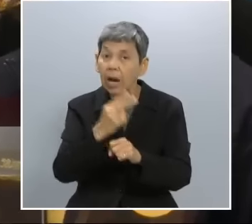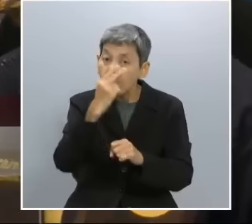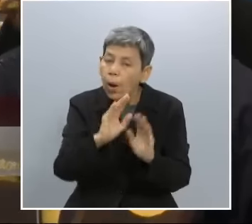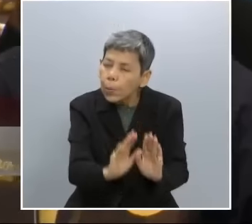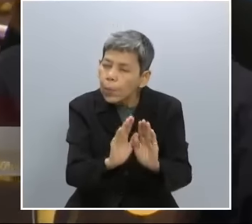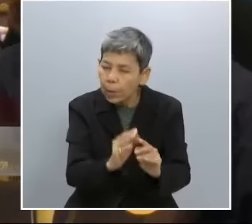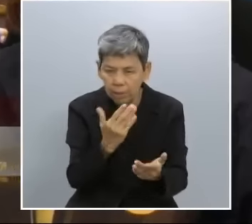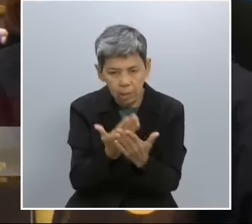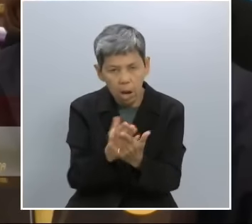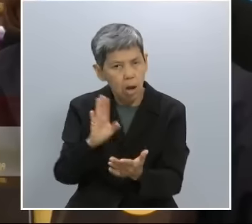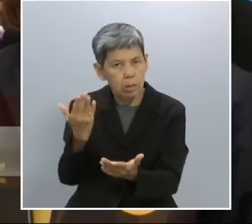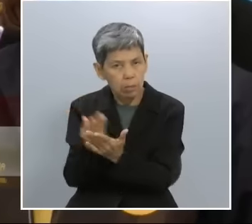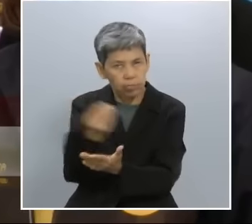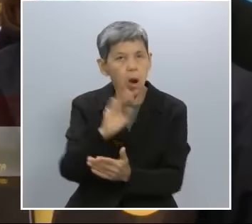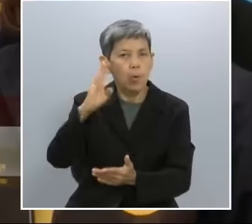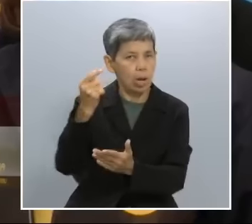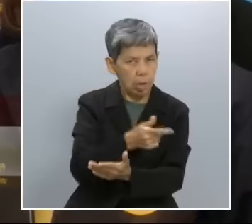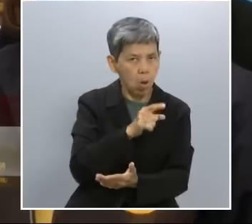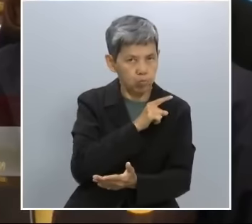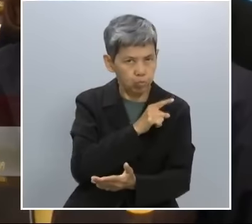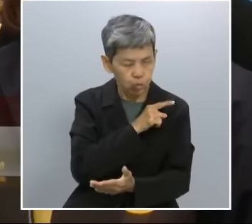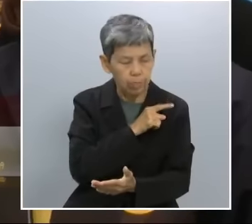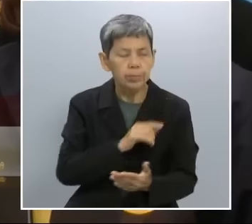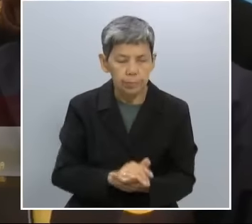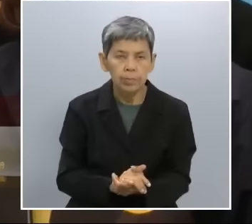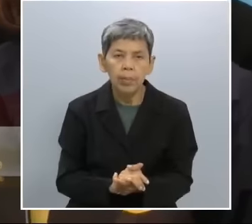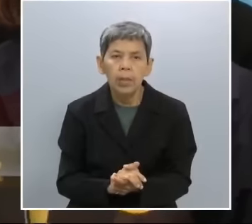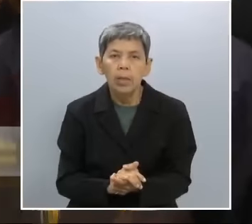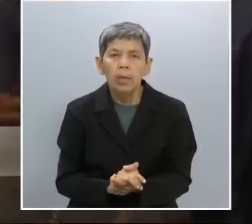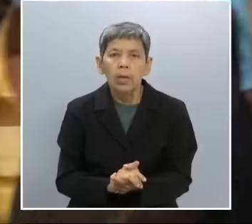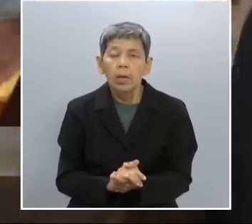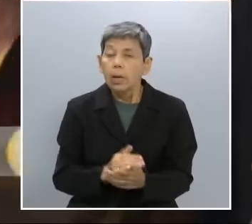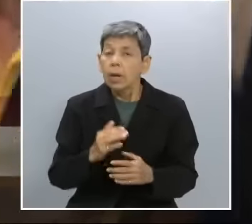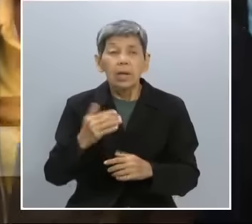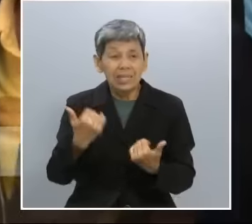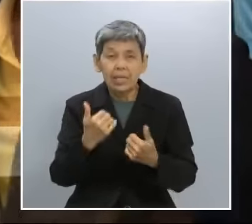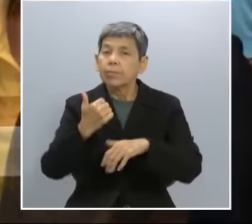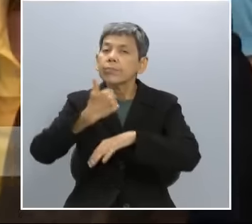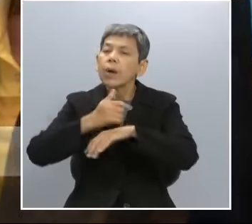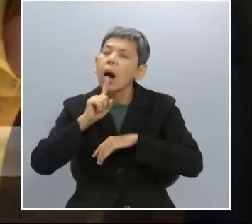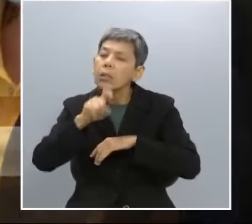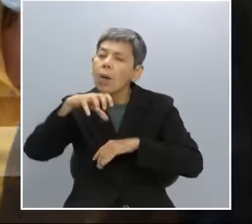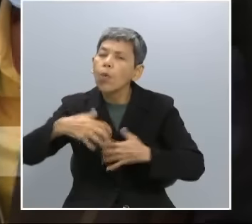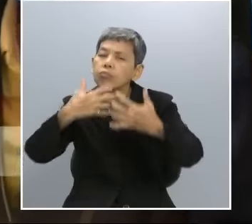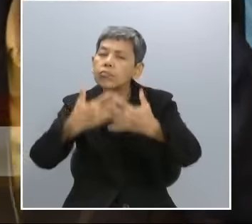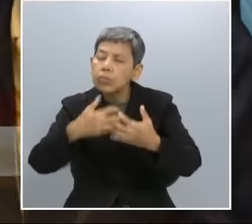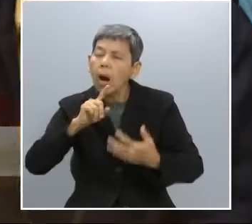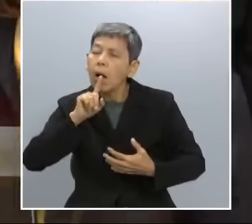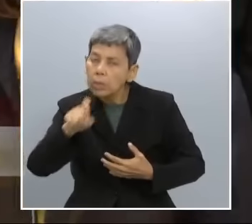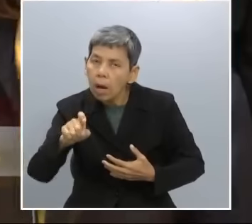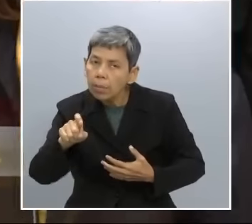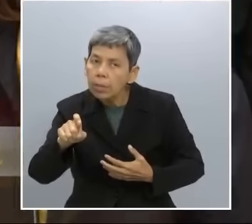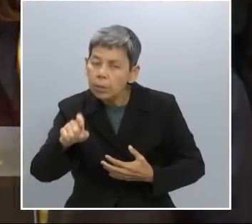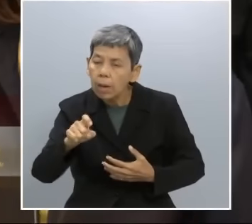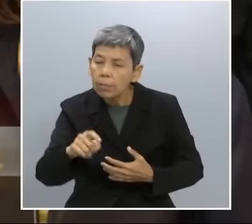าใช้จ่ายจากบริษัททั้งนี้ทั้งนั้นช่วงหนึ่งน้ำตีถามอธิบดีกรมโรงงานมาลงพื้น